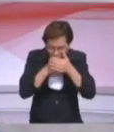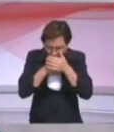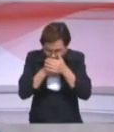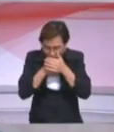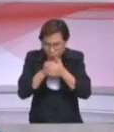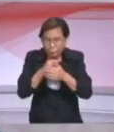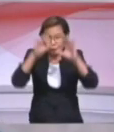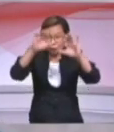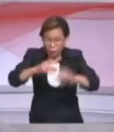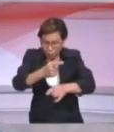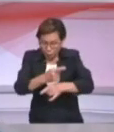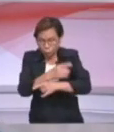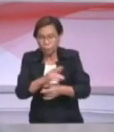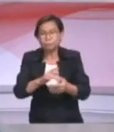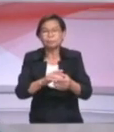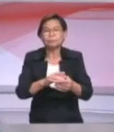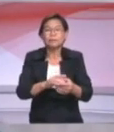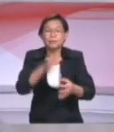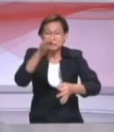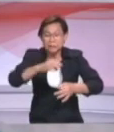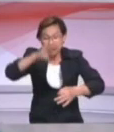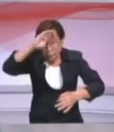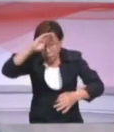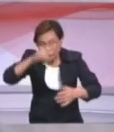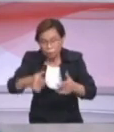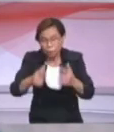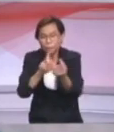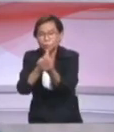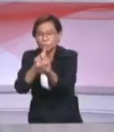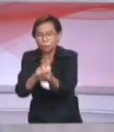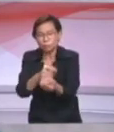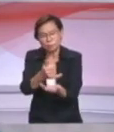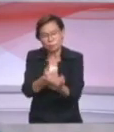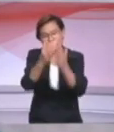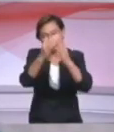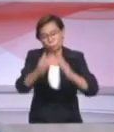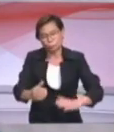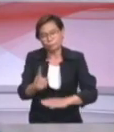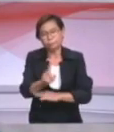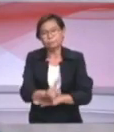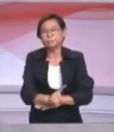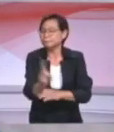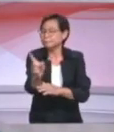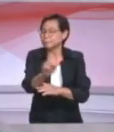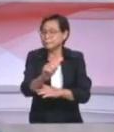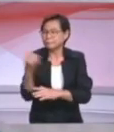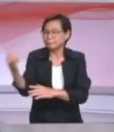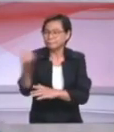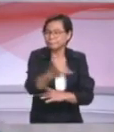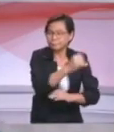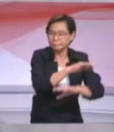yang betul, dapatkan rawatan segera jika bergejala, duduk di rumah dan elakkan aktiviti